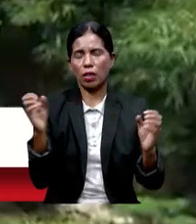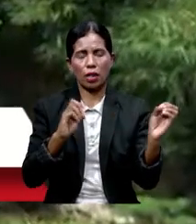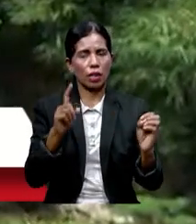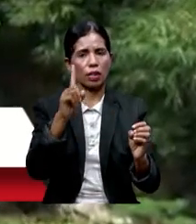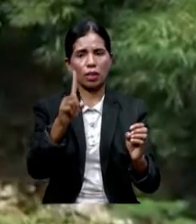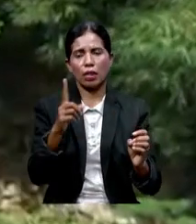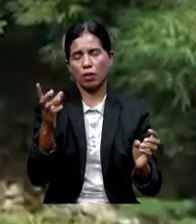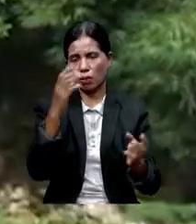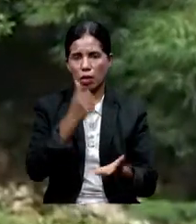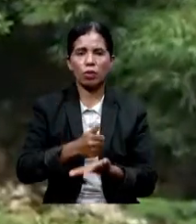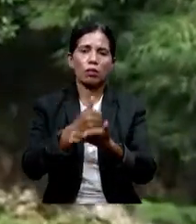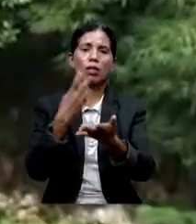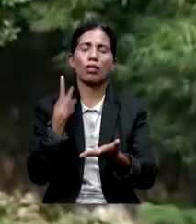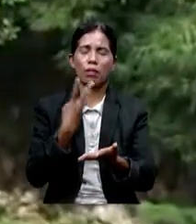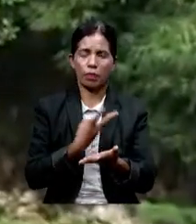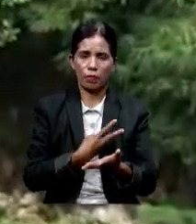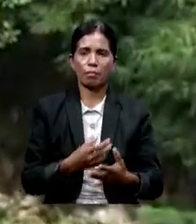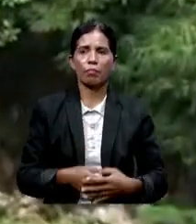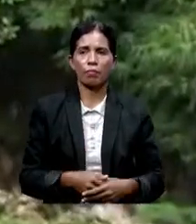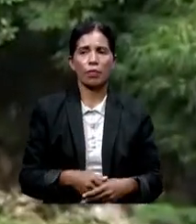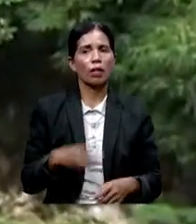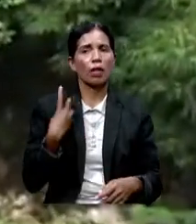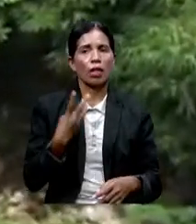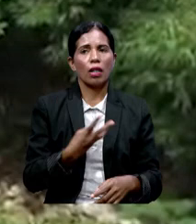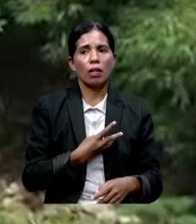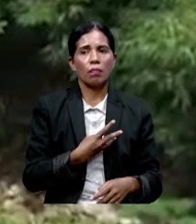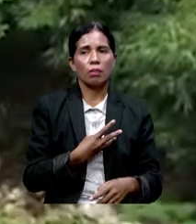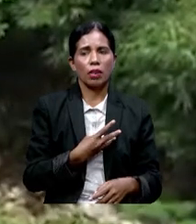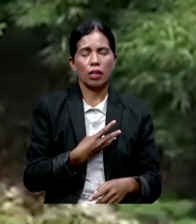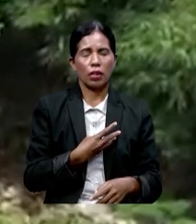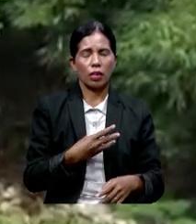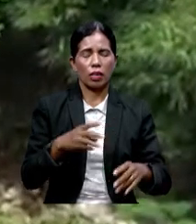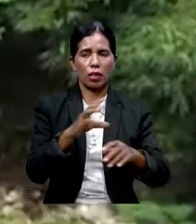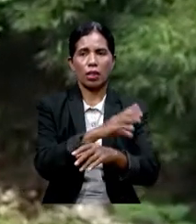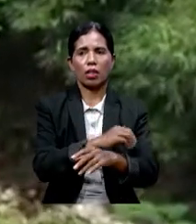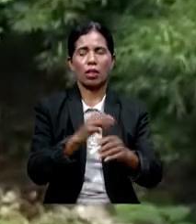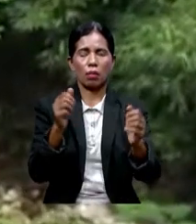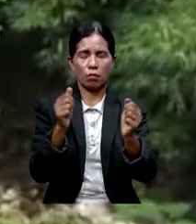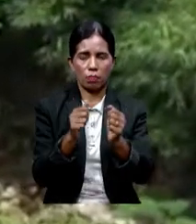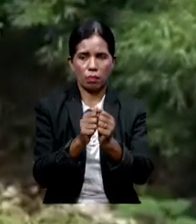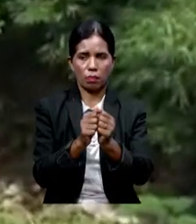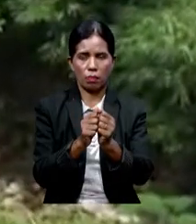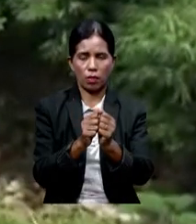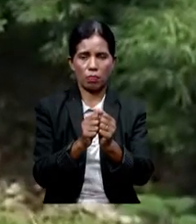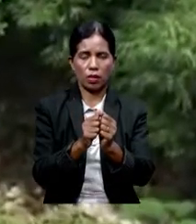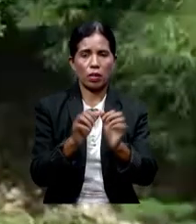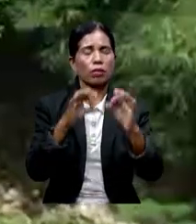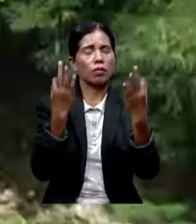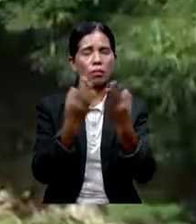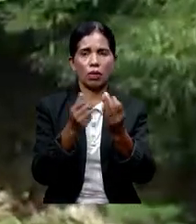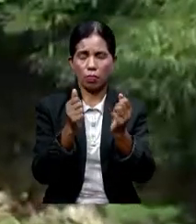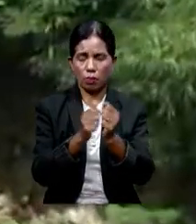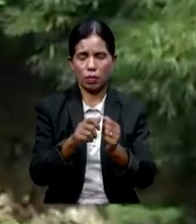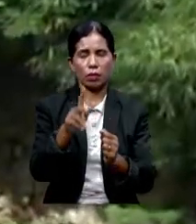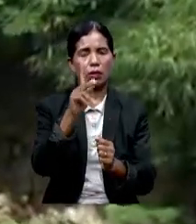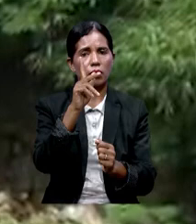dane. Ene aminya kaka 100. 100. 100 tambah ia aldia rua ene kaka